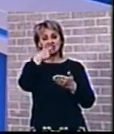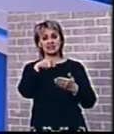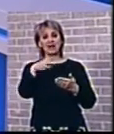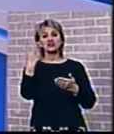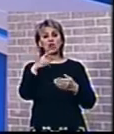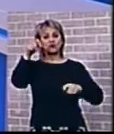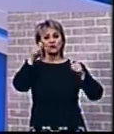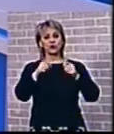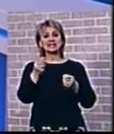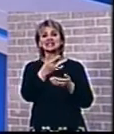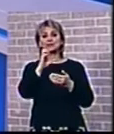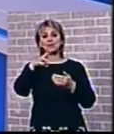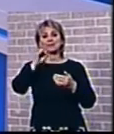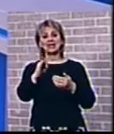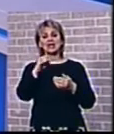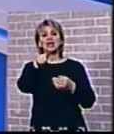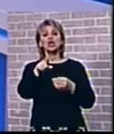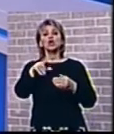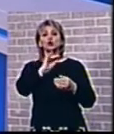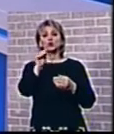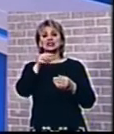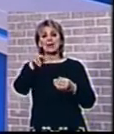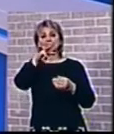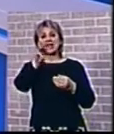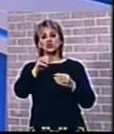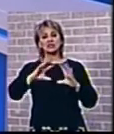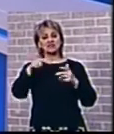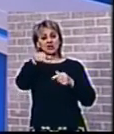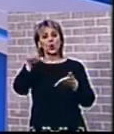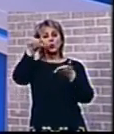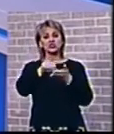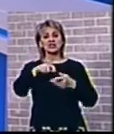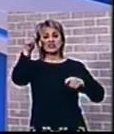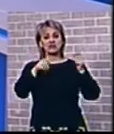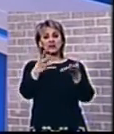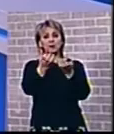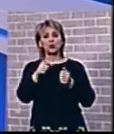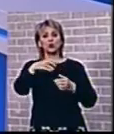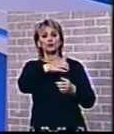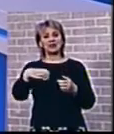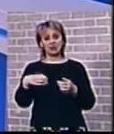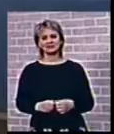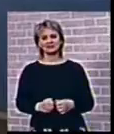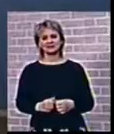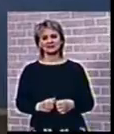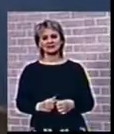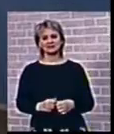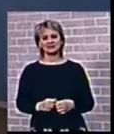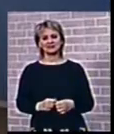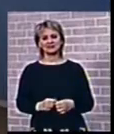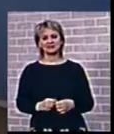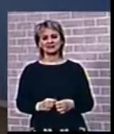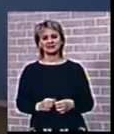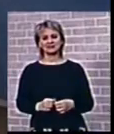втором форуме средств массовой информации «Южная медиасфера». Участие в форуме принял и губернатор.